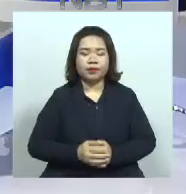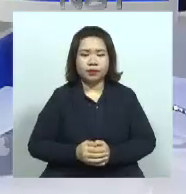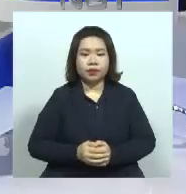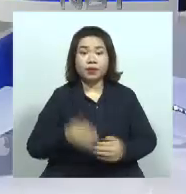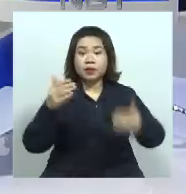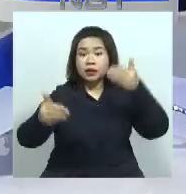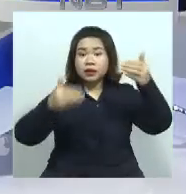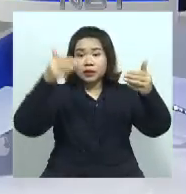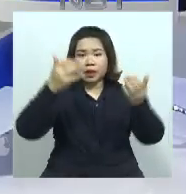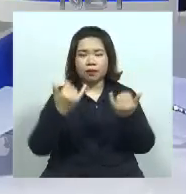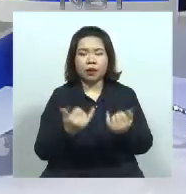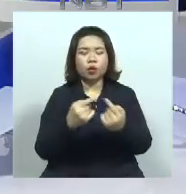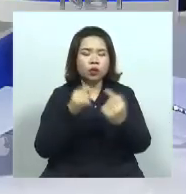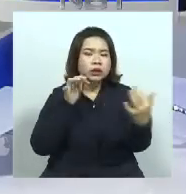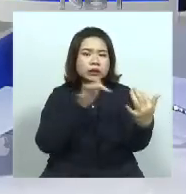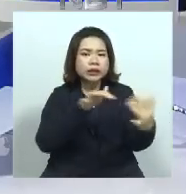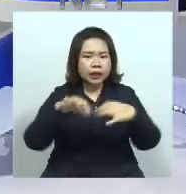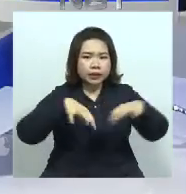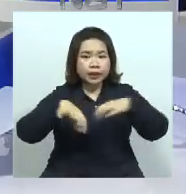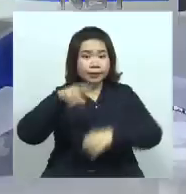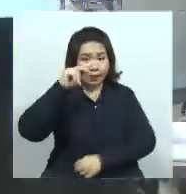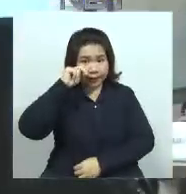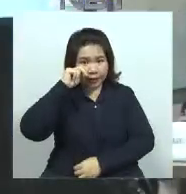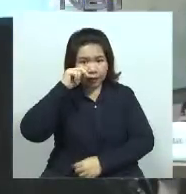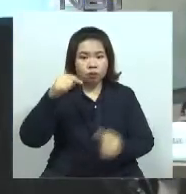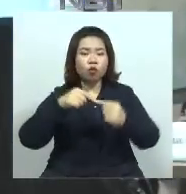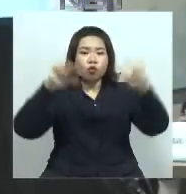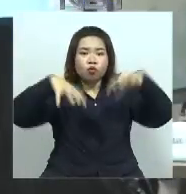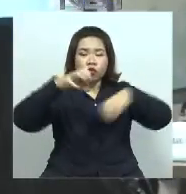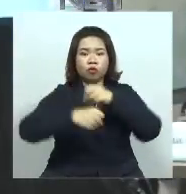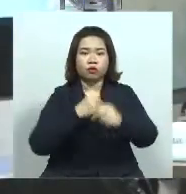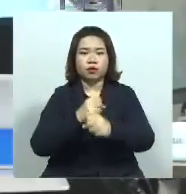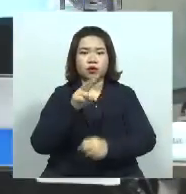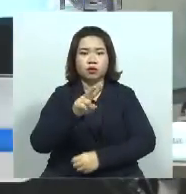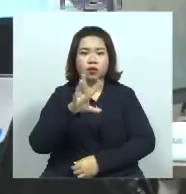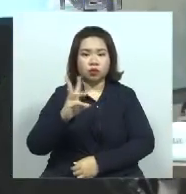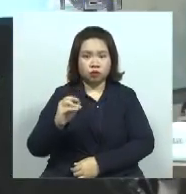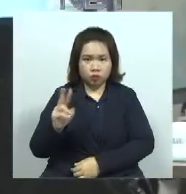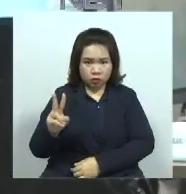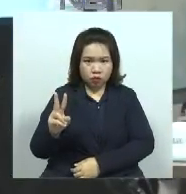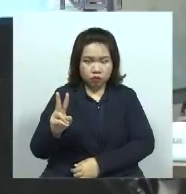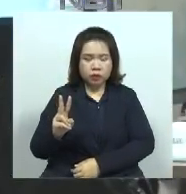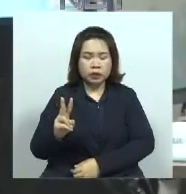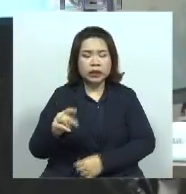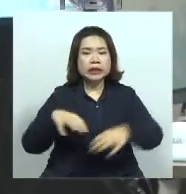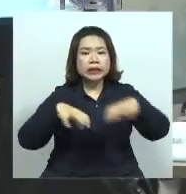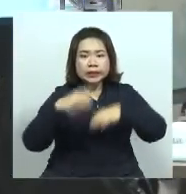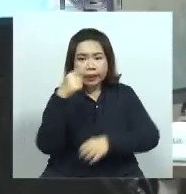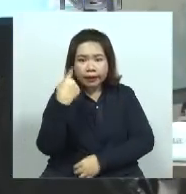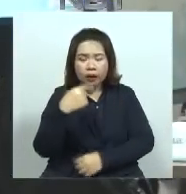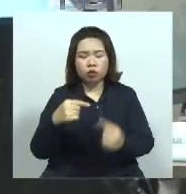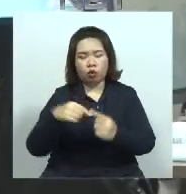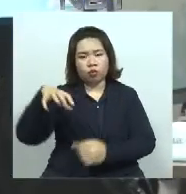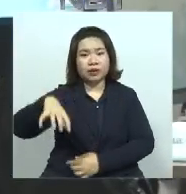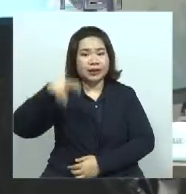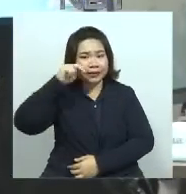การสร้างรู้สื่อสารการบริหารจัดการทรัพยากรน้ำในช่วงฤดูฝนปี2562นะครับซึ่งจัดขึ้นโดยสำนักงานทรัพยากรน้